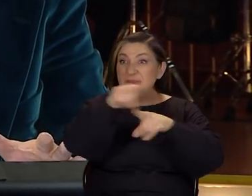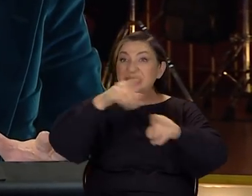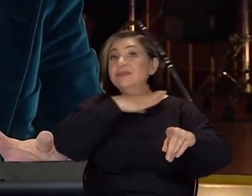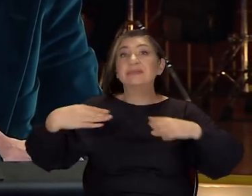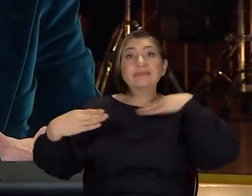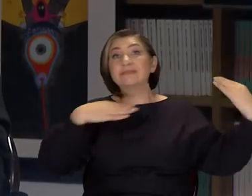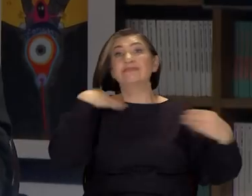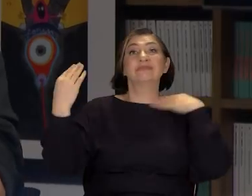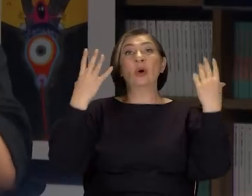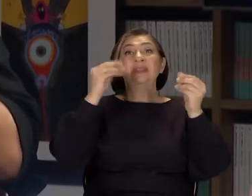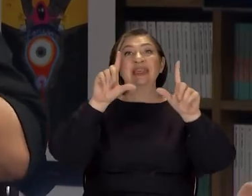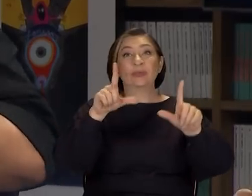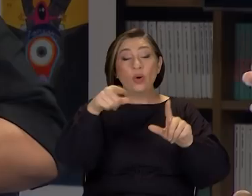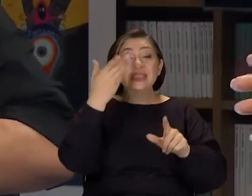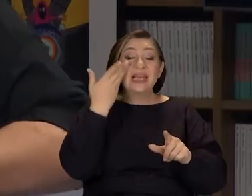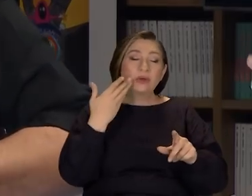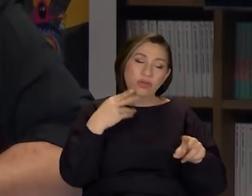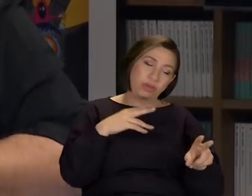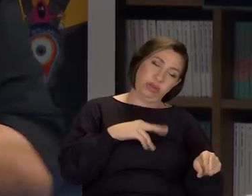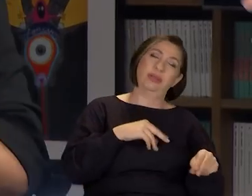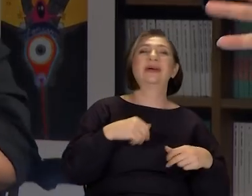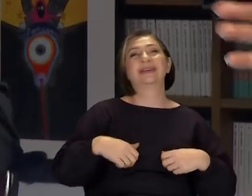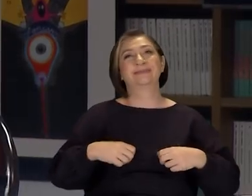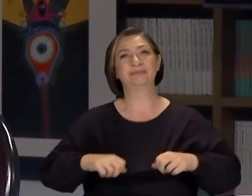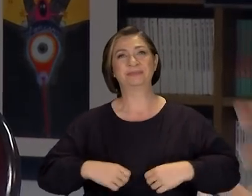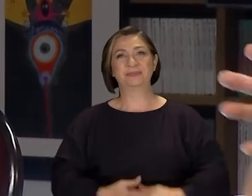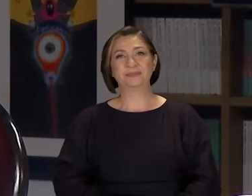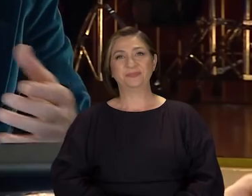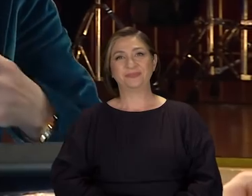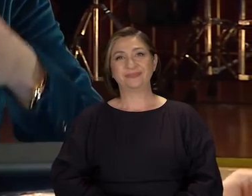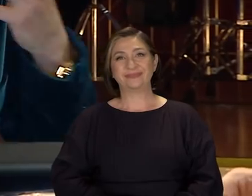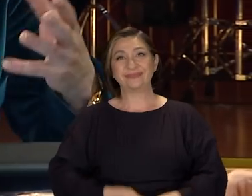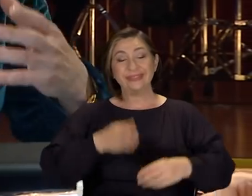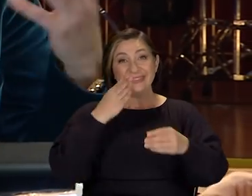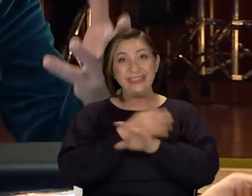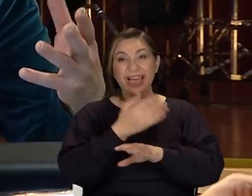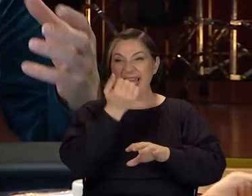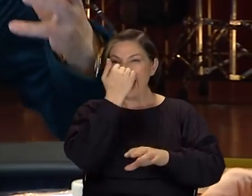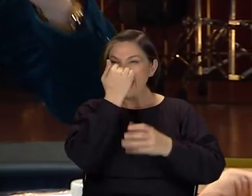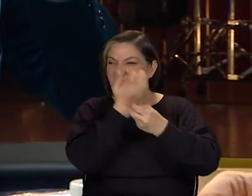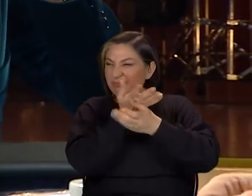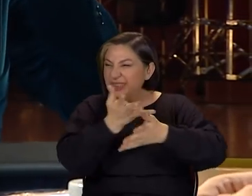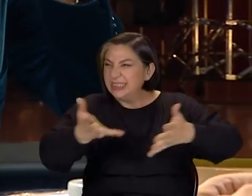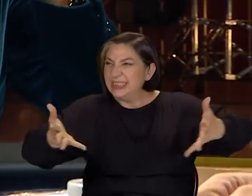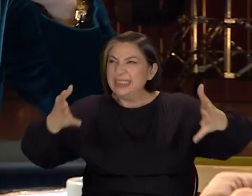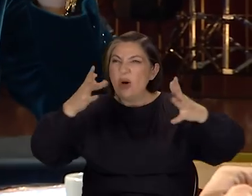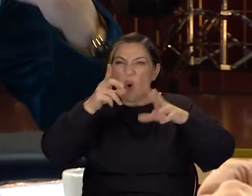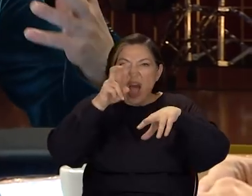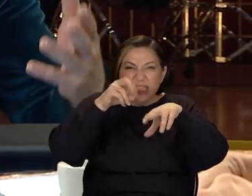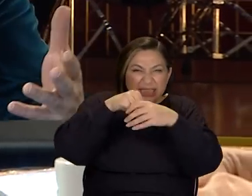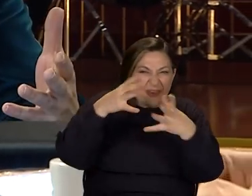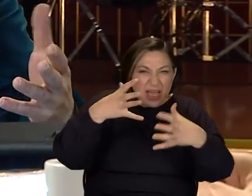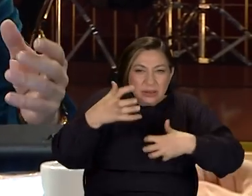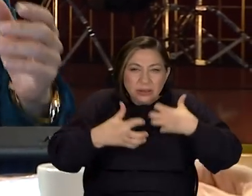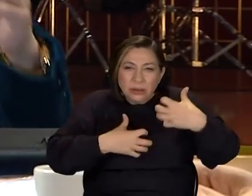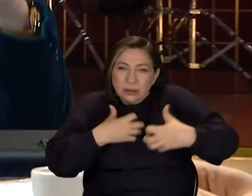lazım. Ya onu dizi olarak için, değil. Yani hakikaten böyle bir kan, revan. Yani o